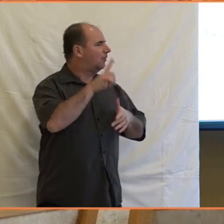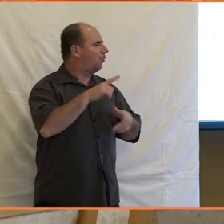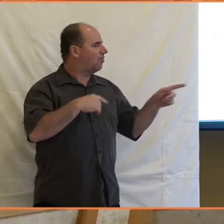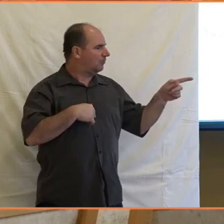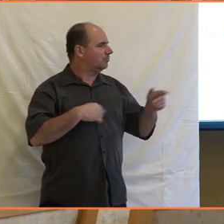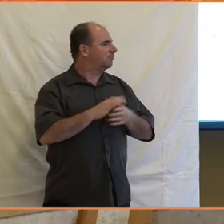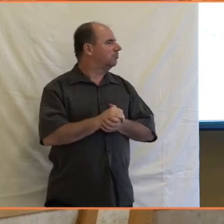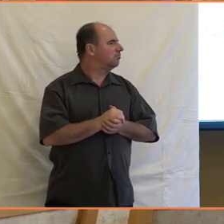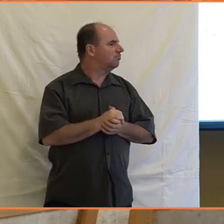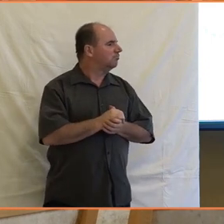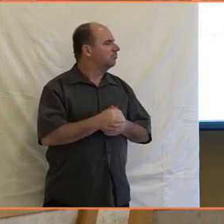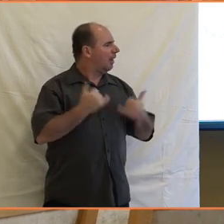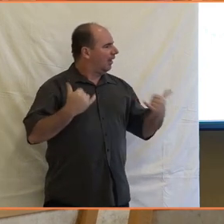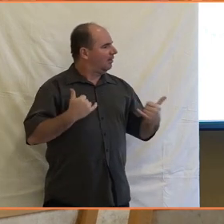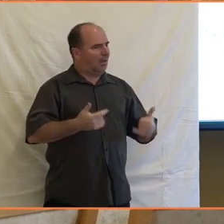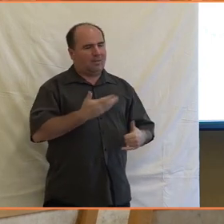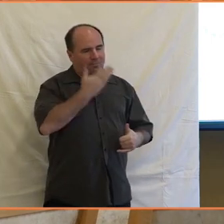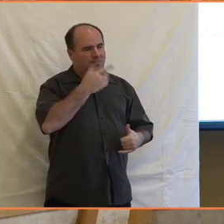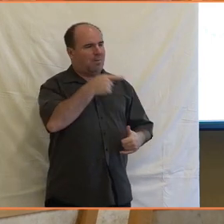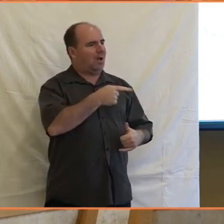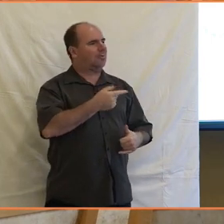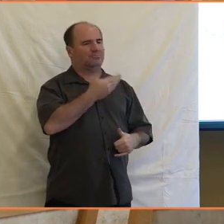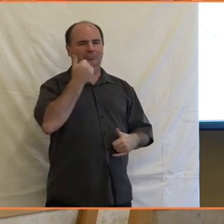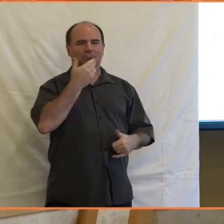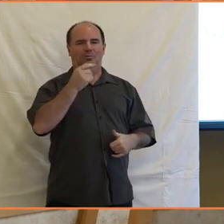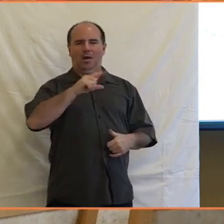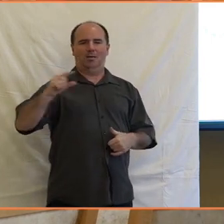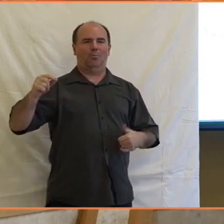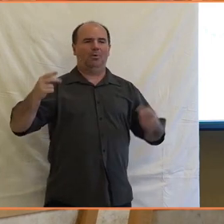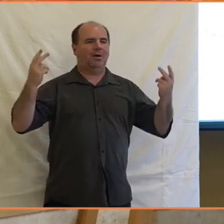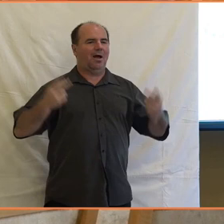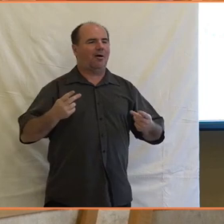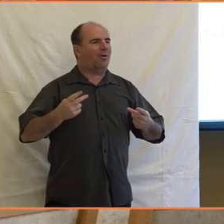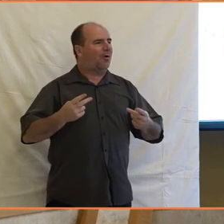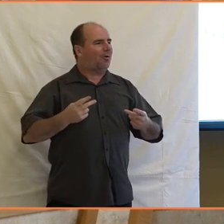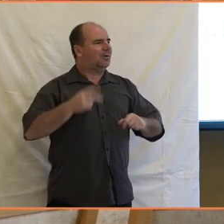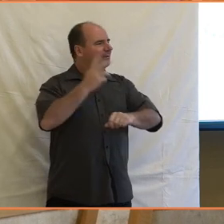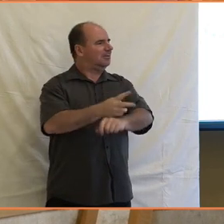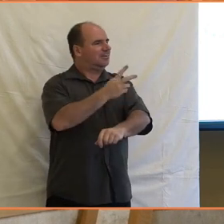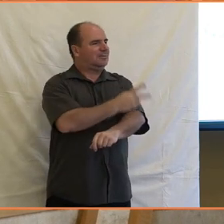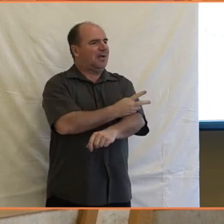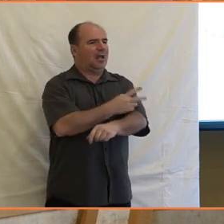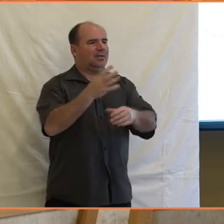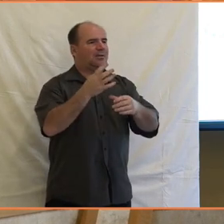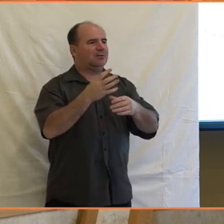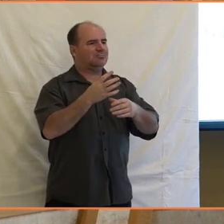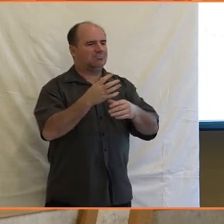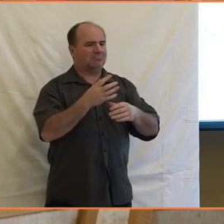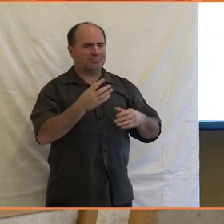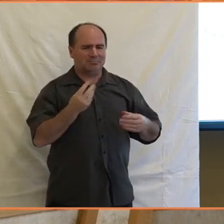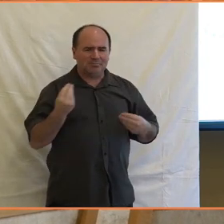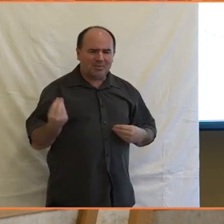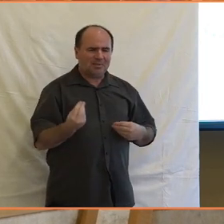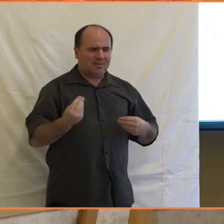obraz velmi nelichotivý o České republice, jako zemi digitálního vyloučení. Jestli bys, Petře,